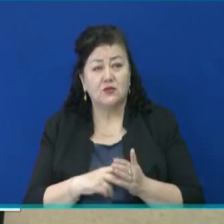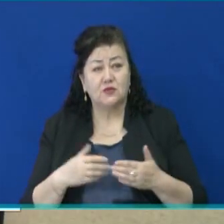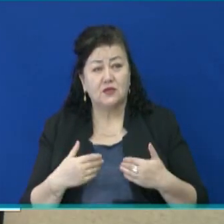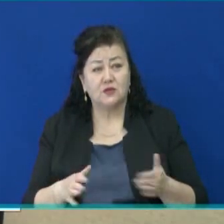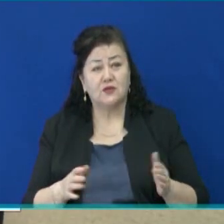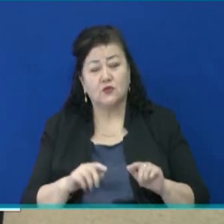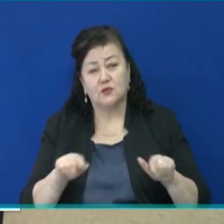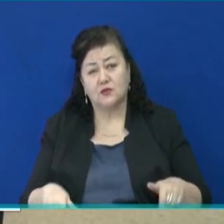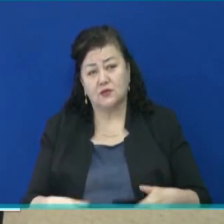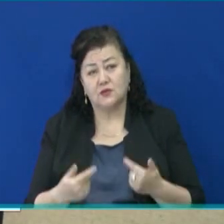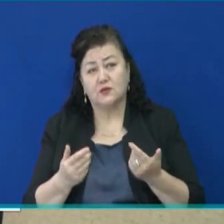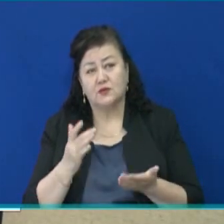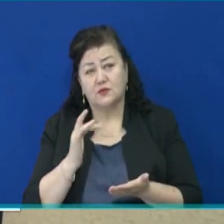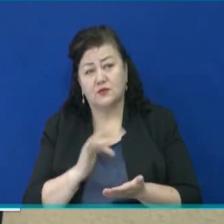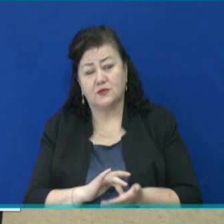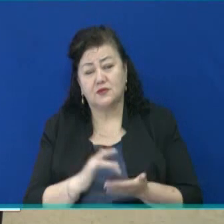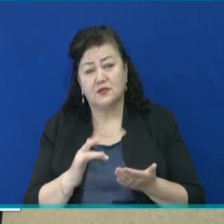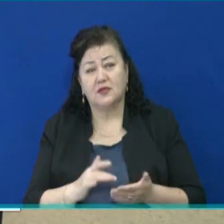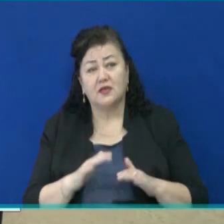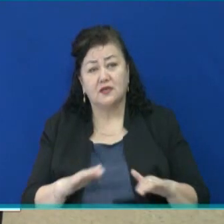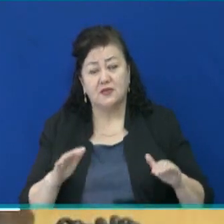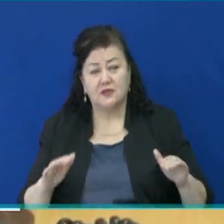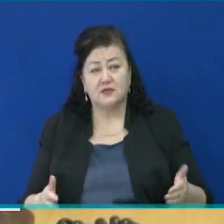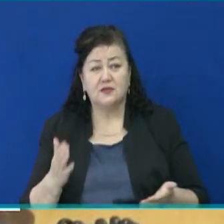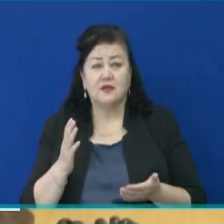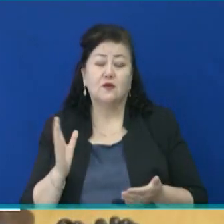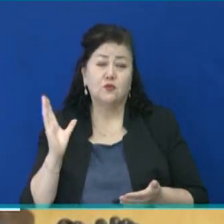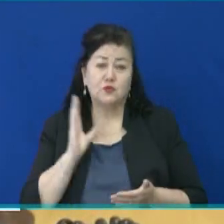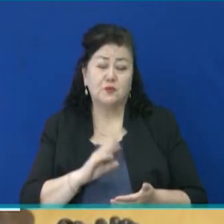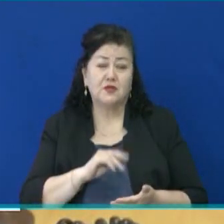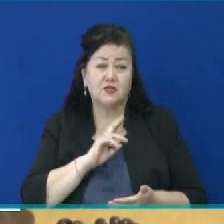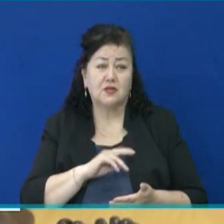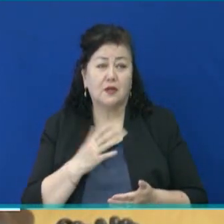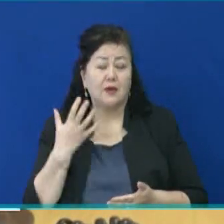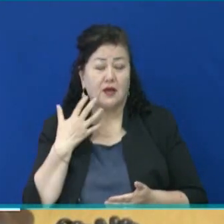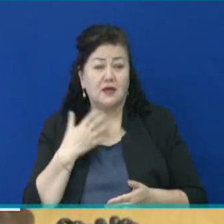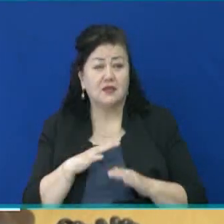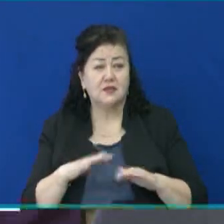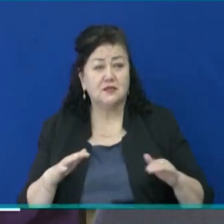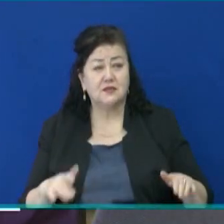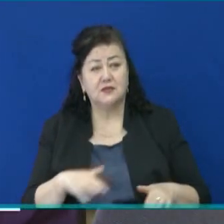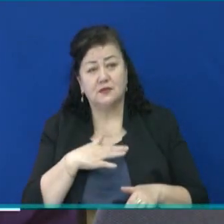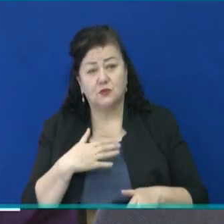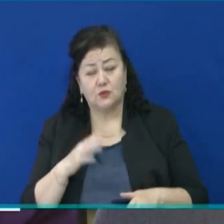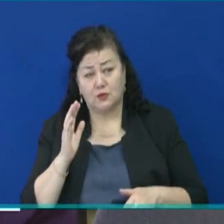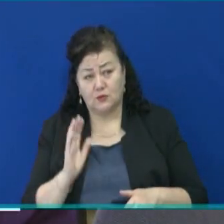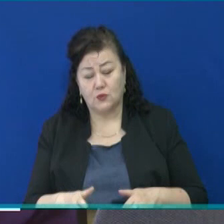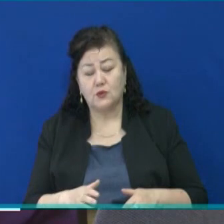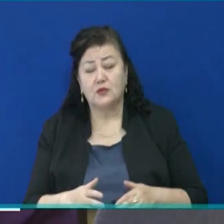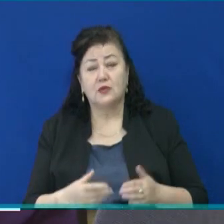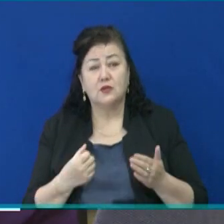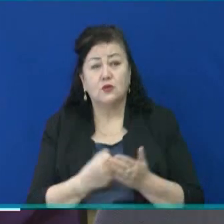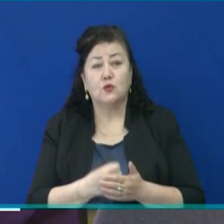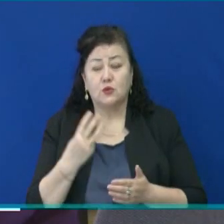балаларды оңалту және ерте араласу орталықтары сәтті жұмыс істейді. Онда балалар толғаннан кейін бірден кәсіби көмек алады және 18 жасқа